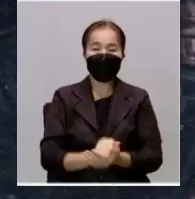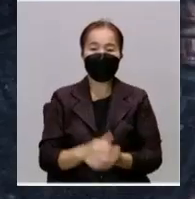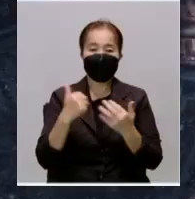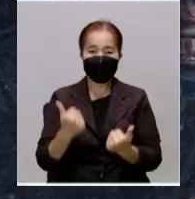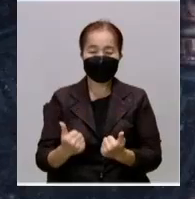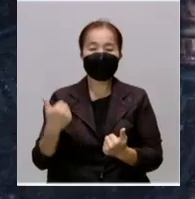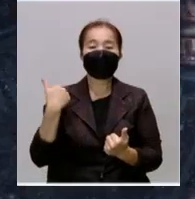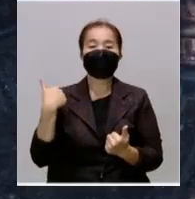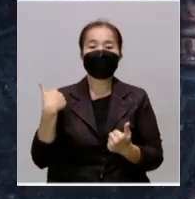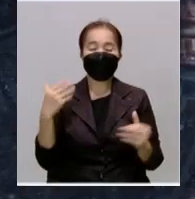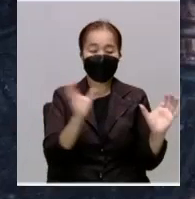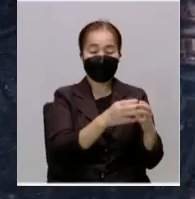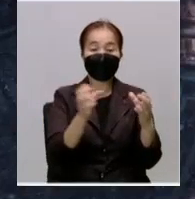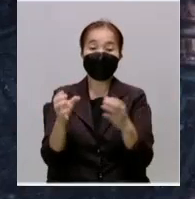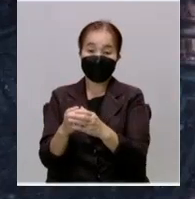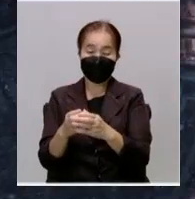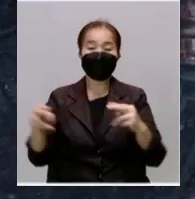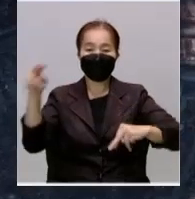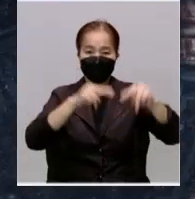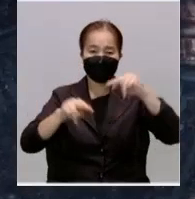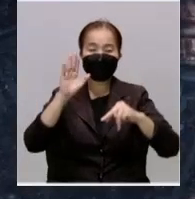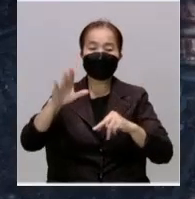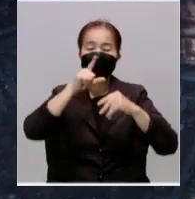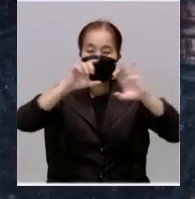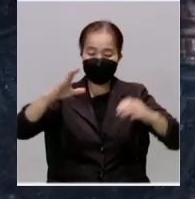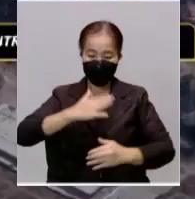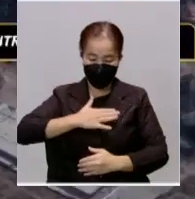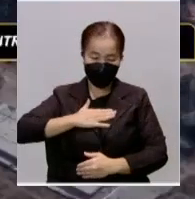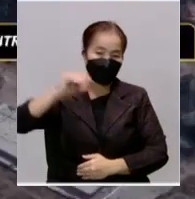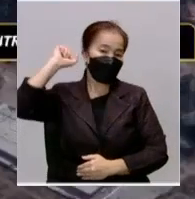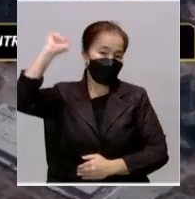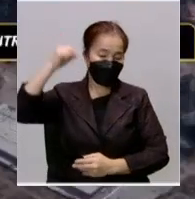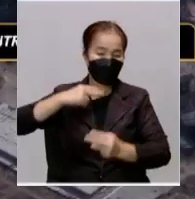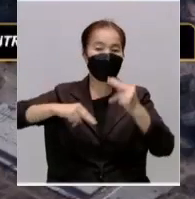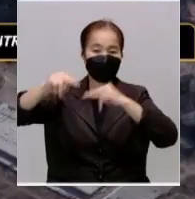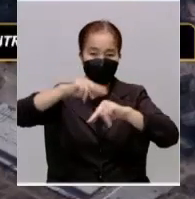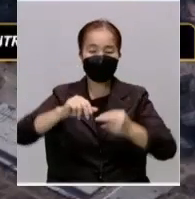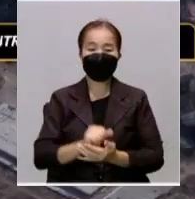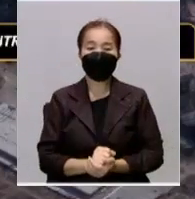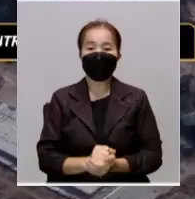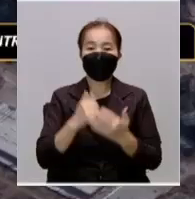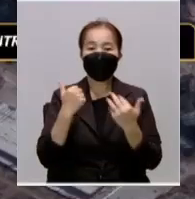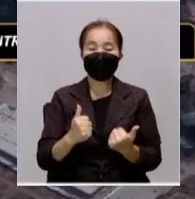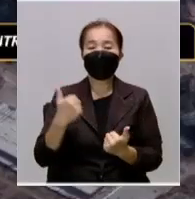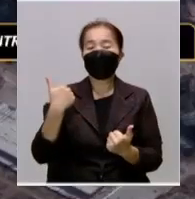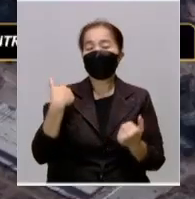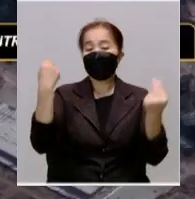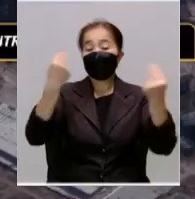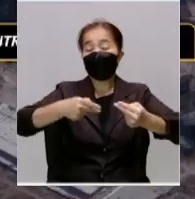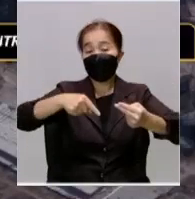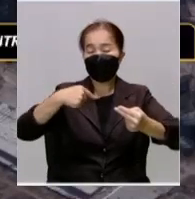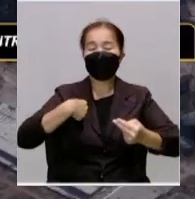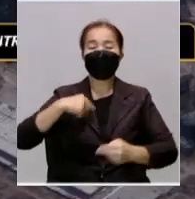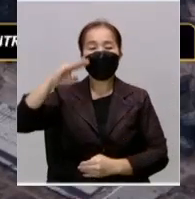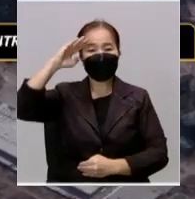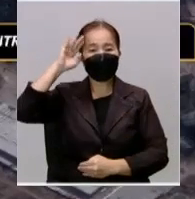าทั้ง2เมืองนี้ยังอยู่ในความควบคุมของรัฐบาลยูเครนอยู่ครับได้เกิดการสู้รบในเมืองใกล้กันกับกรุงเคียฟครับทหารรัสเซียกำ